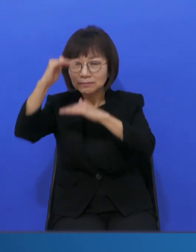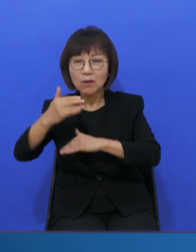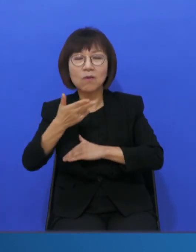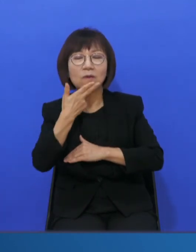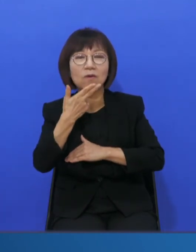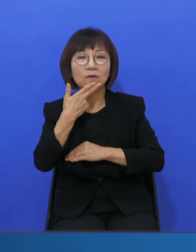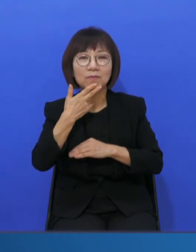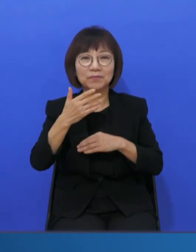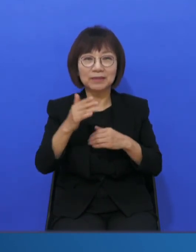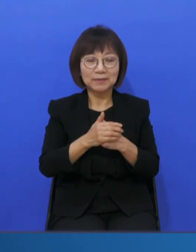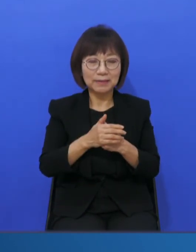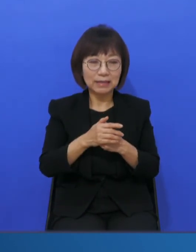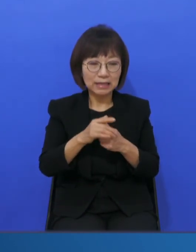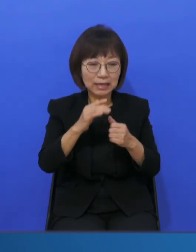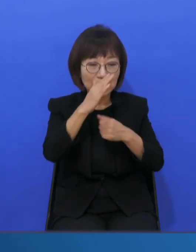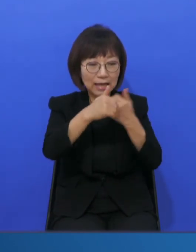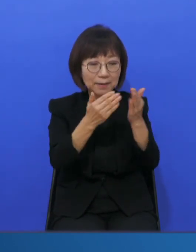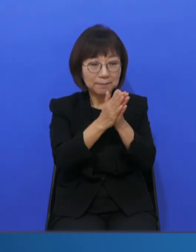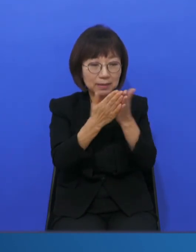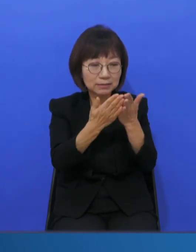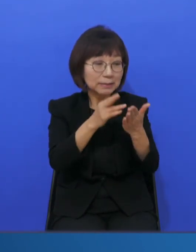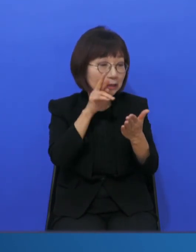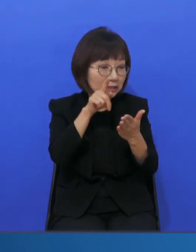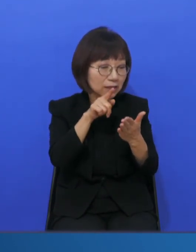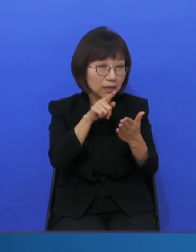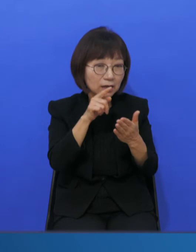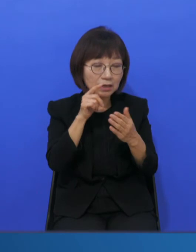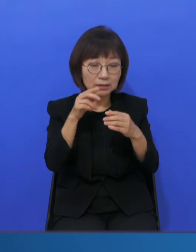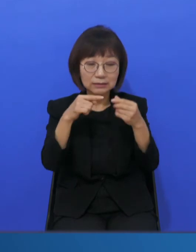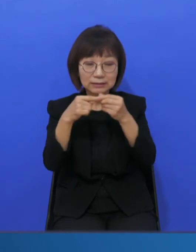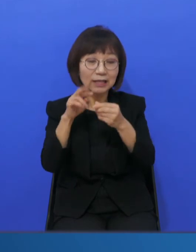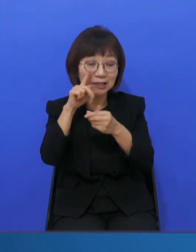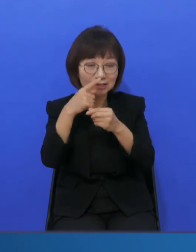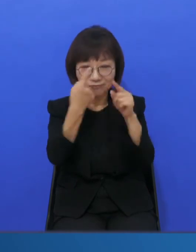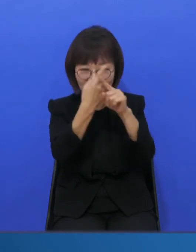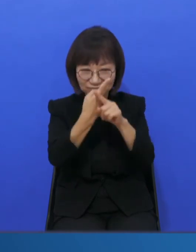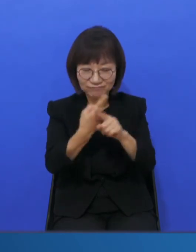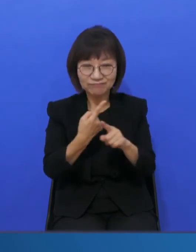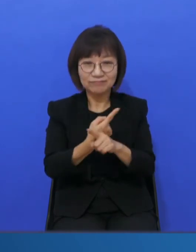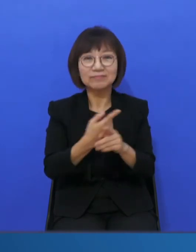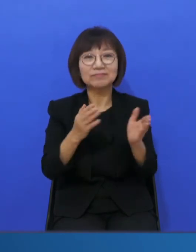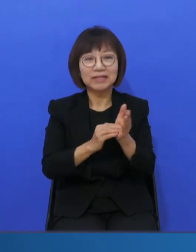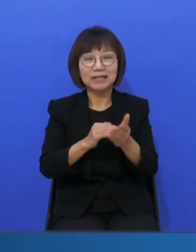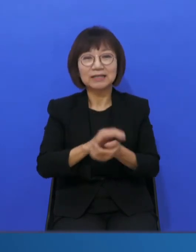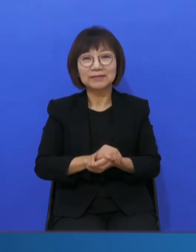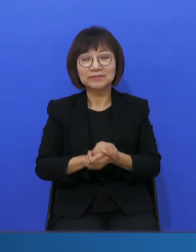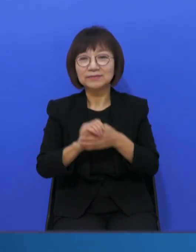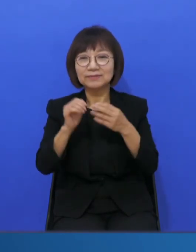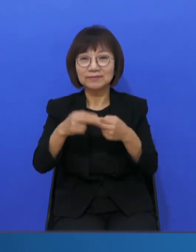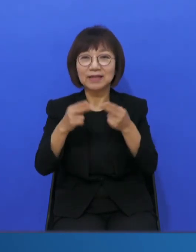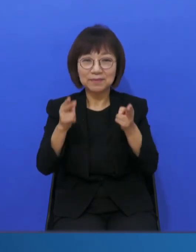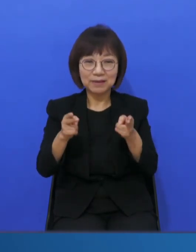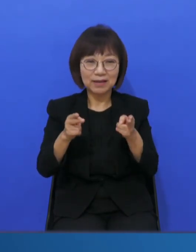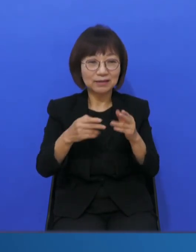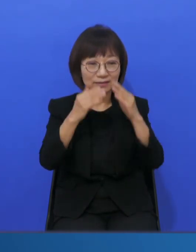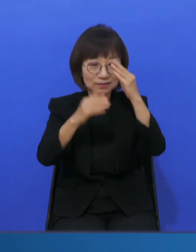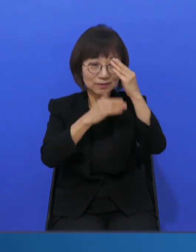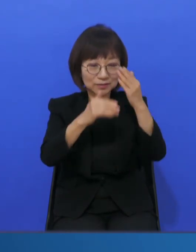관계로 오탈자와 성경구절 오류 수정을 중심으로 발간하였습니다. 다락방 모든 성도들을 넘어